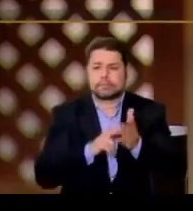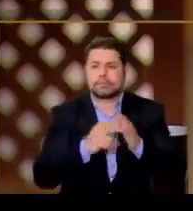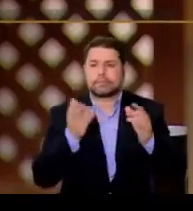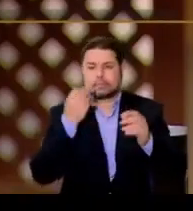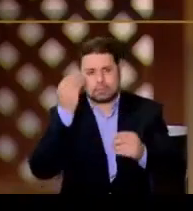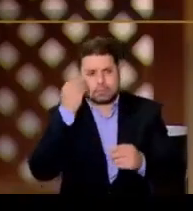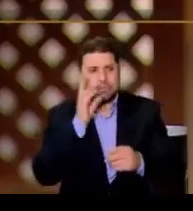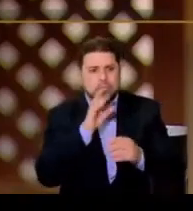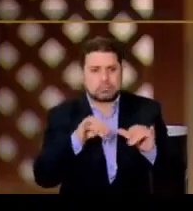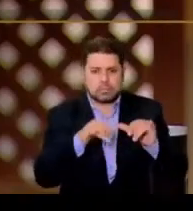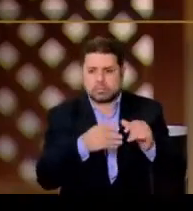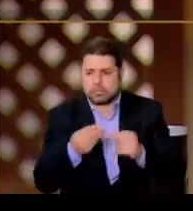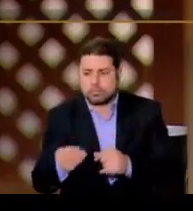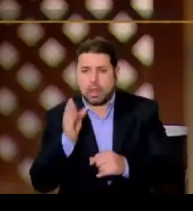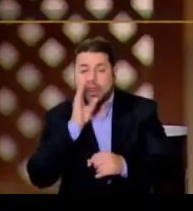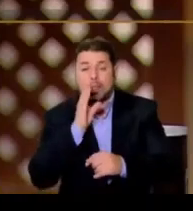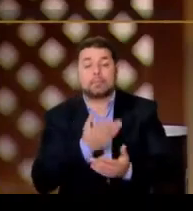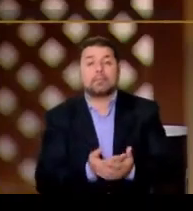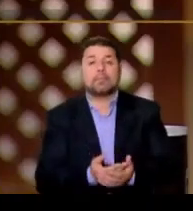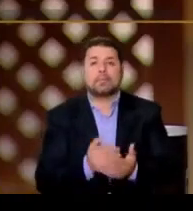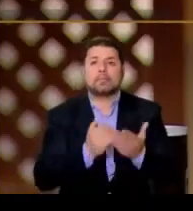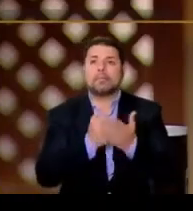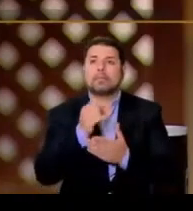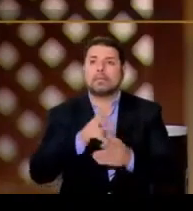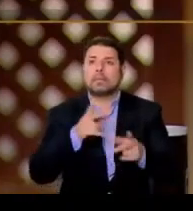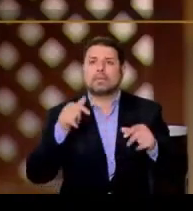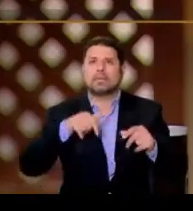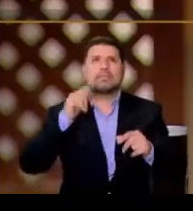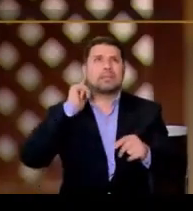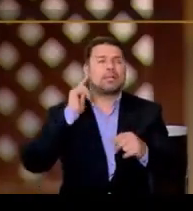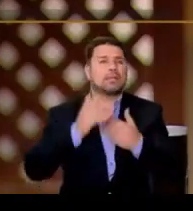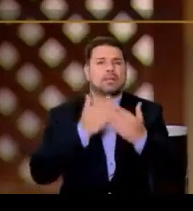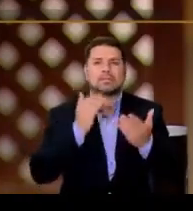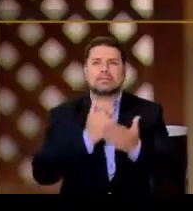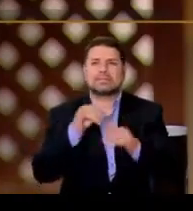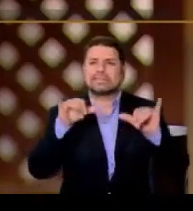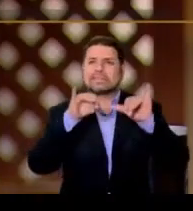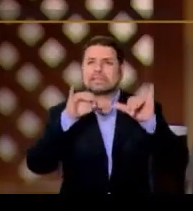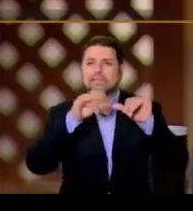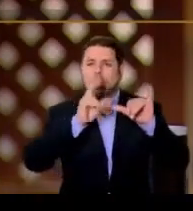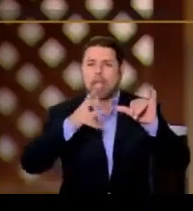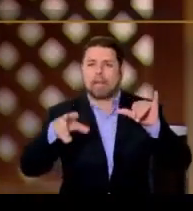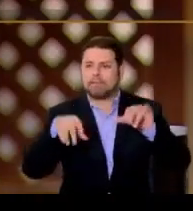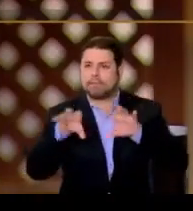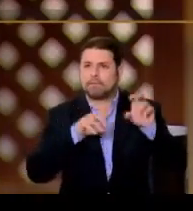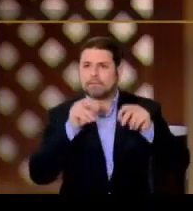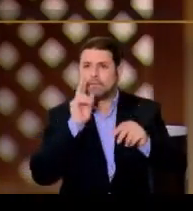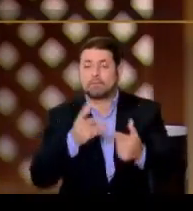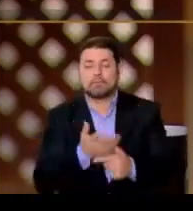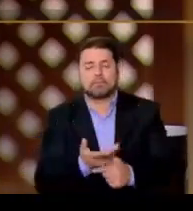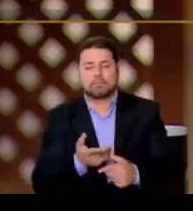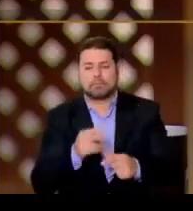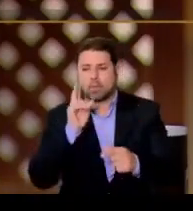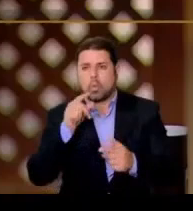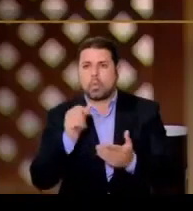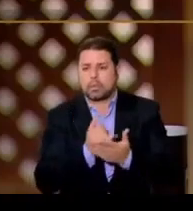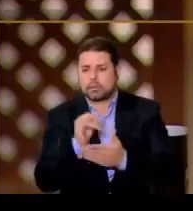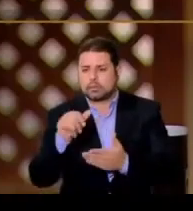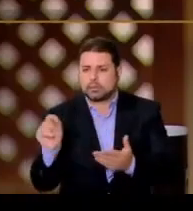خاص بالدراسه والدراسه عن طريق النت وخلافه ومتابعه